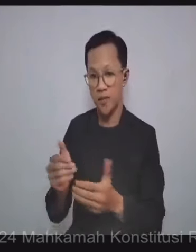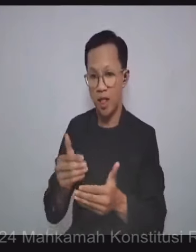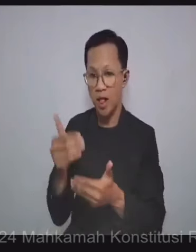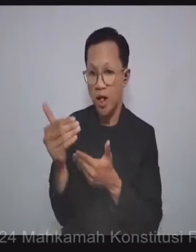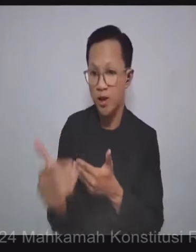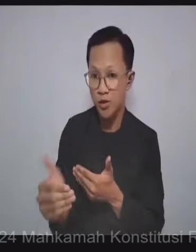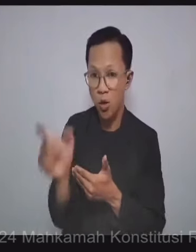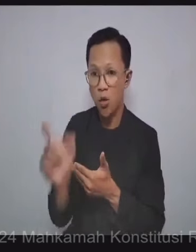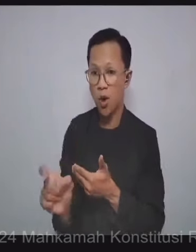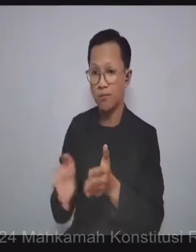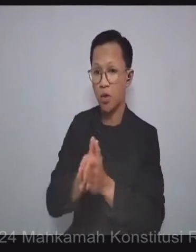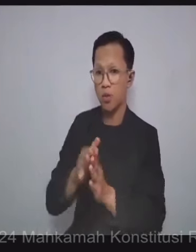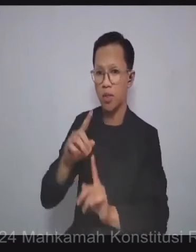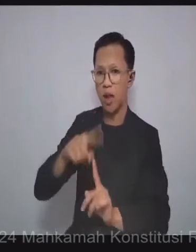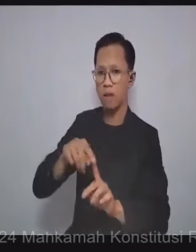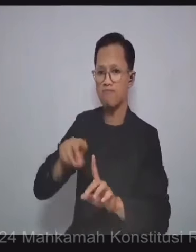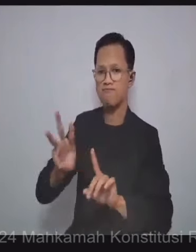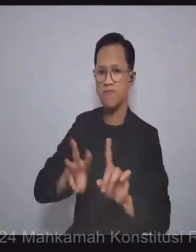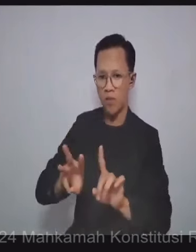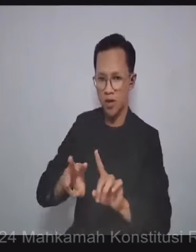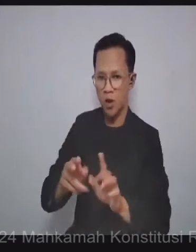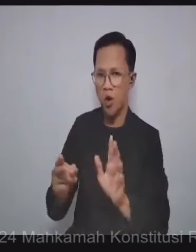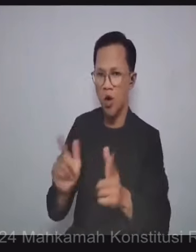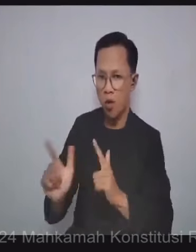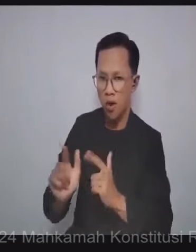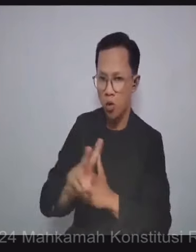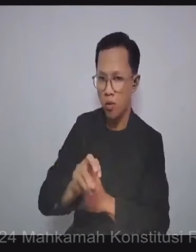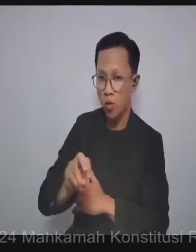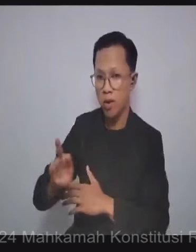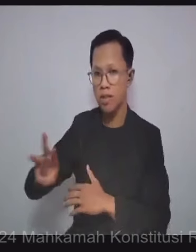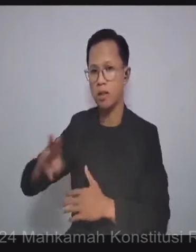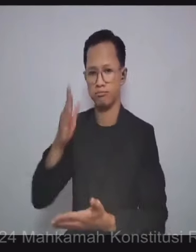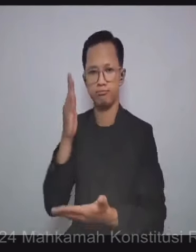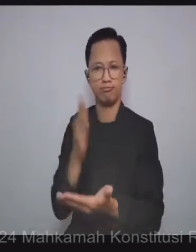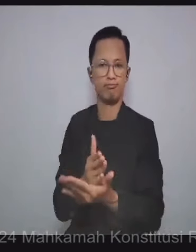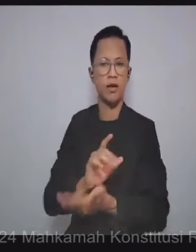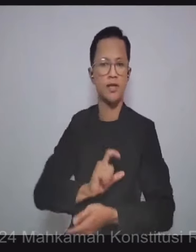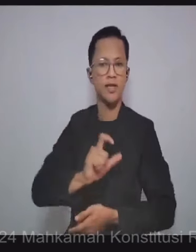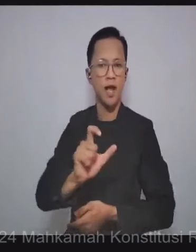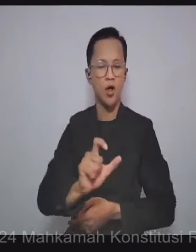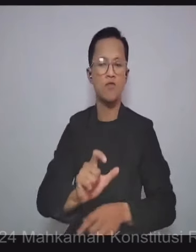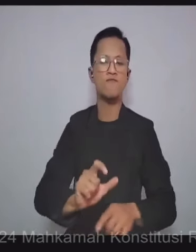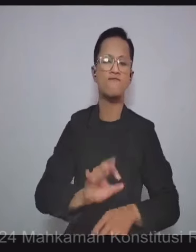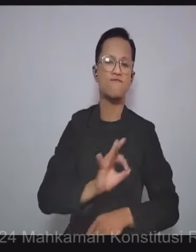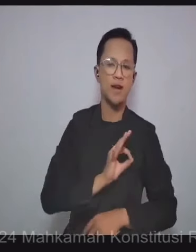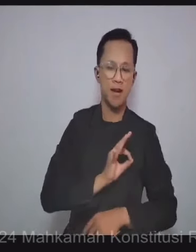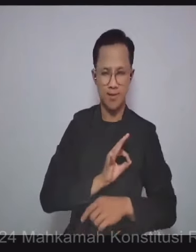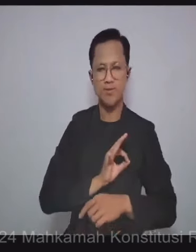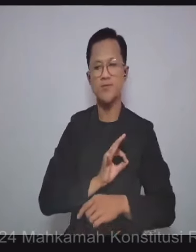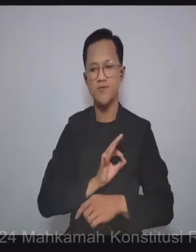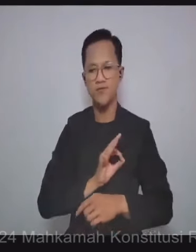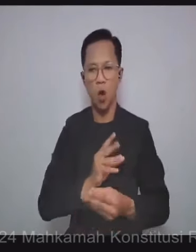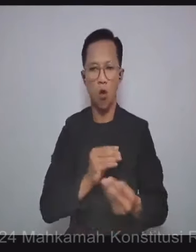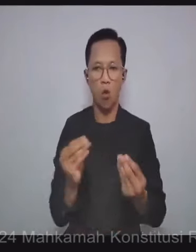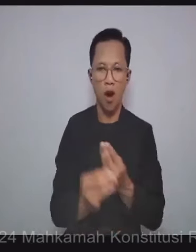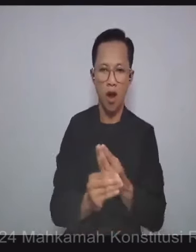termohon pada tanggal 13 November 2023 menetapkan Pasangan calon presiden dan wakil presiden tahun